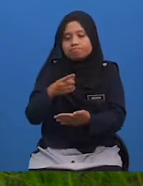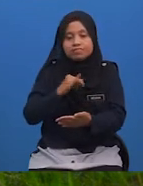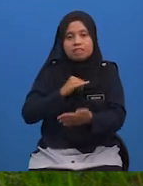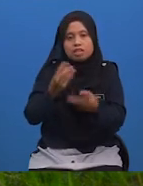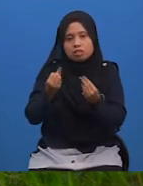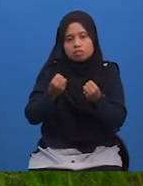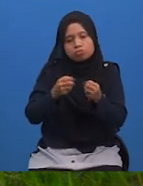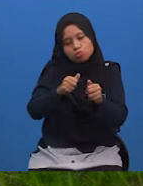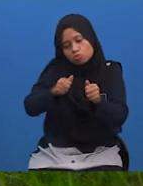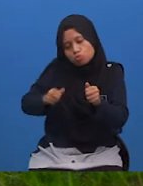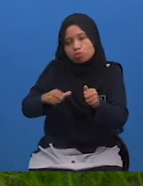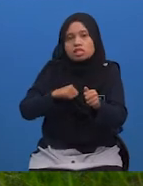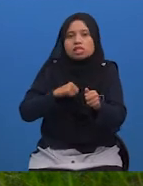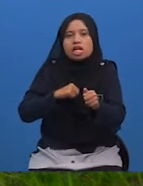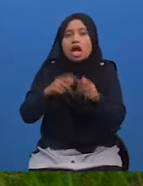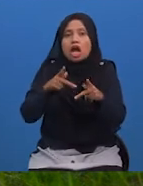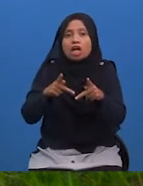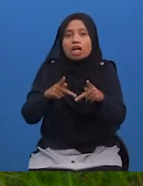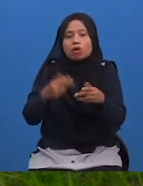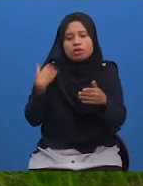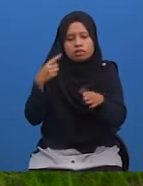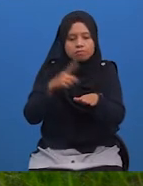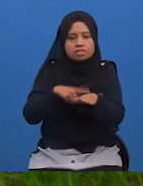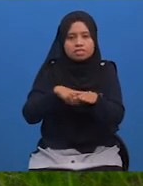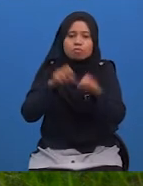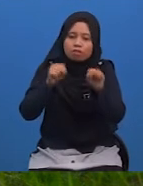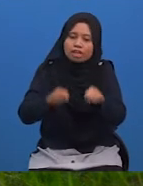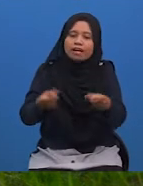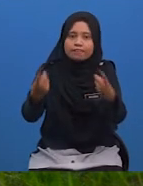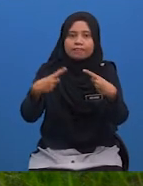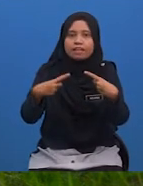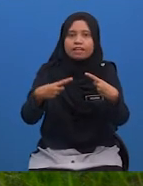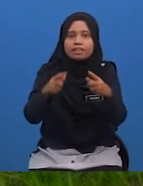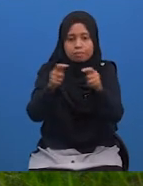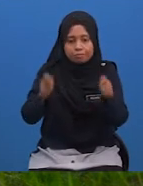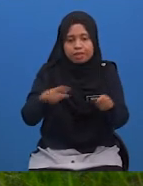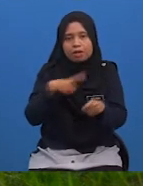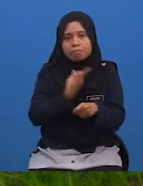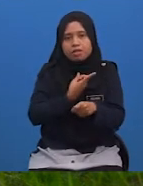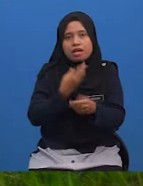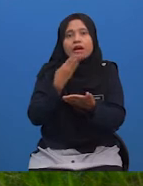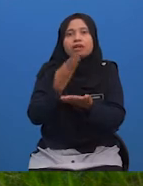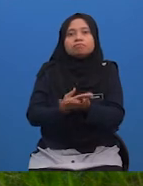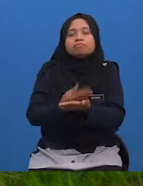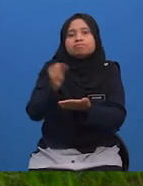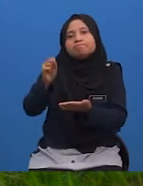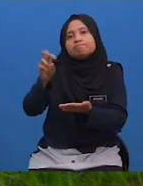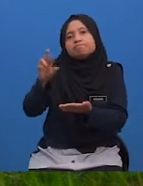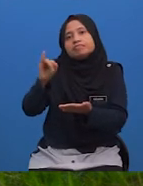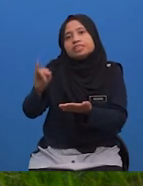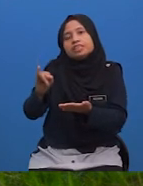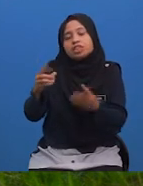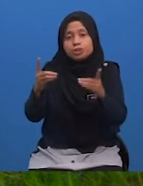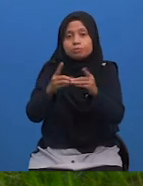ya. Kalau ada masa, singgah ke kawasan habitat kami. Baik, Sang Ranggi. Jumpa